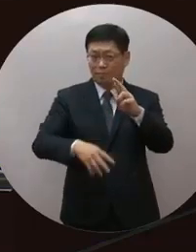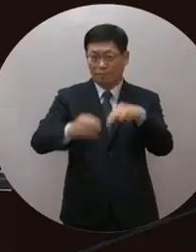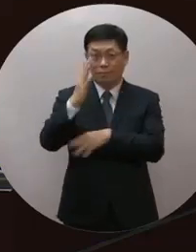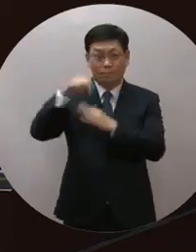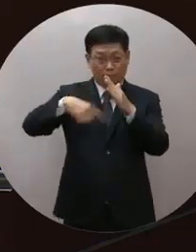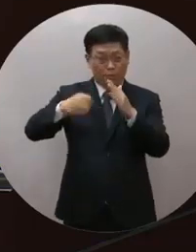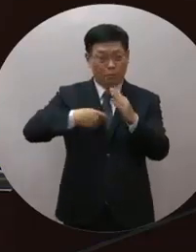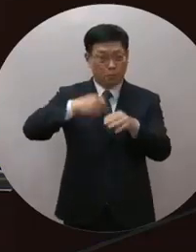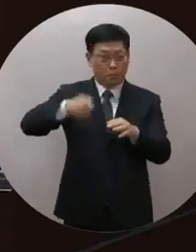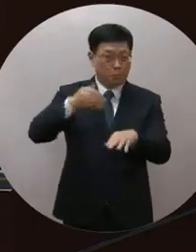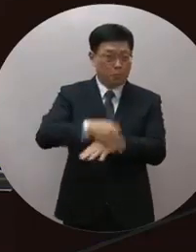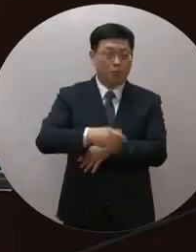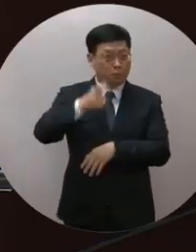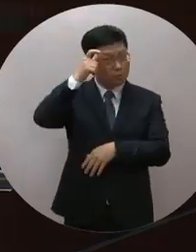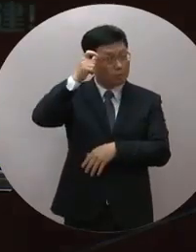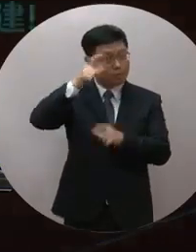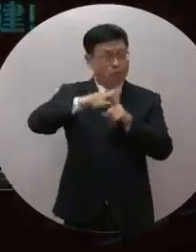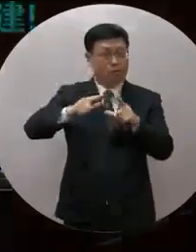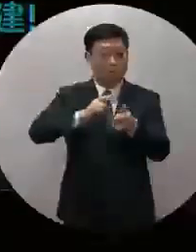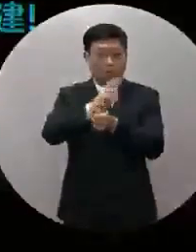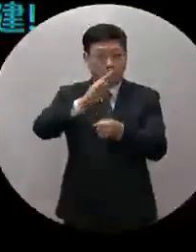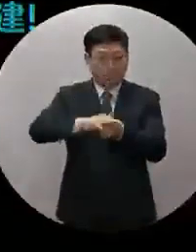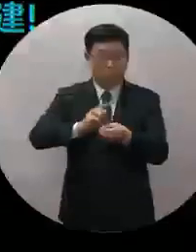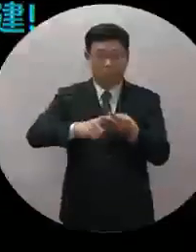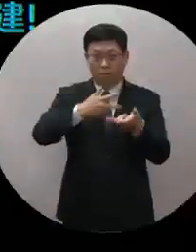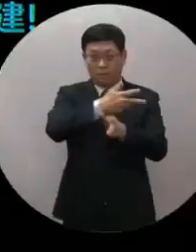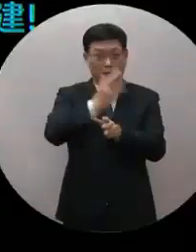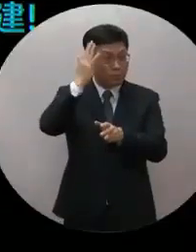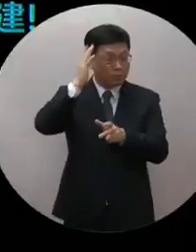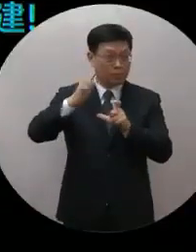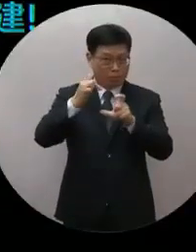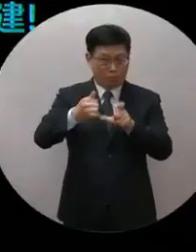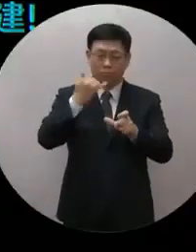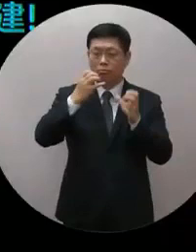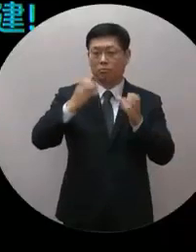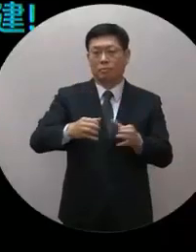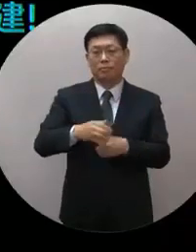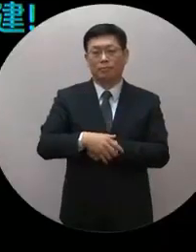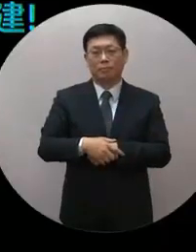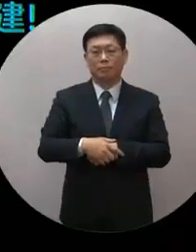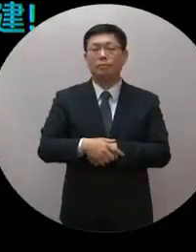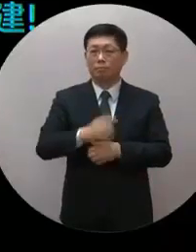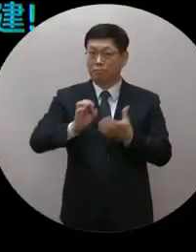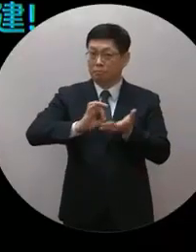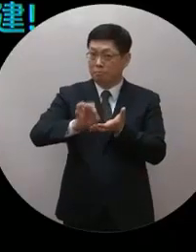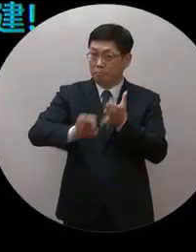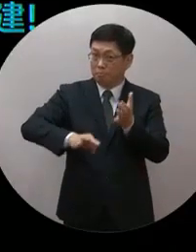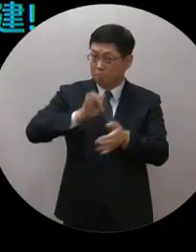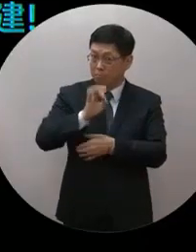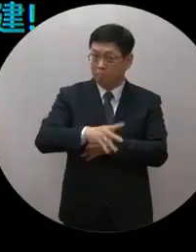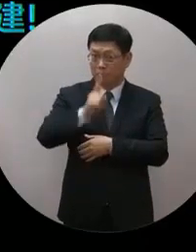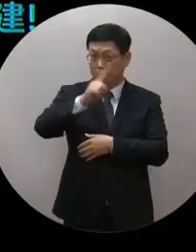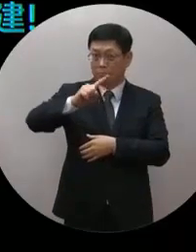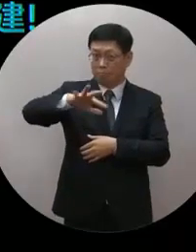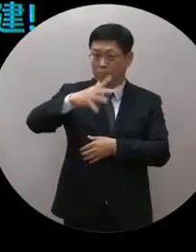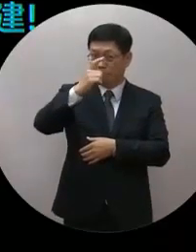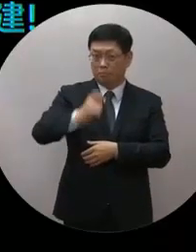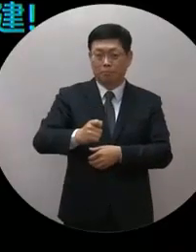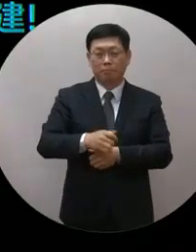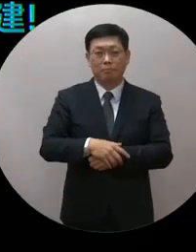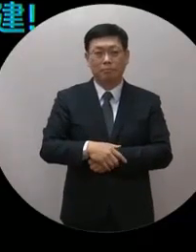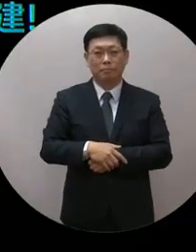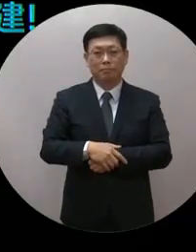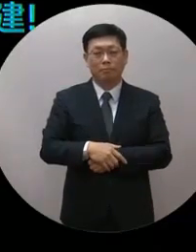别核定高雄大林埔桥头园区的筹设计划，将投入